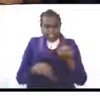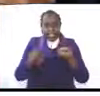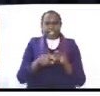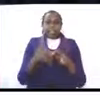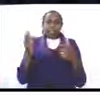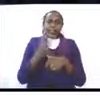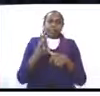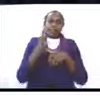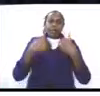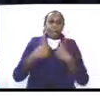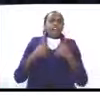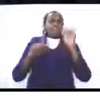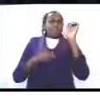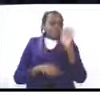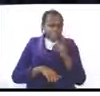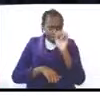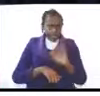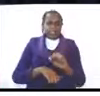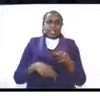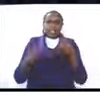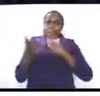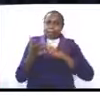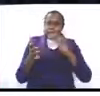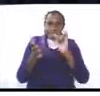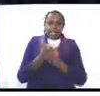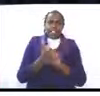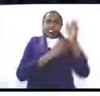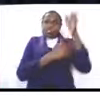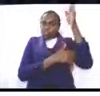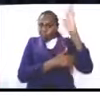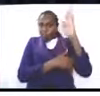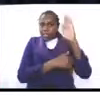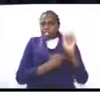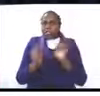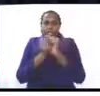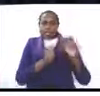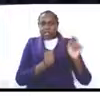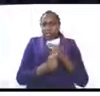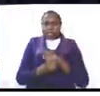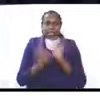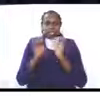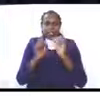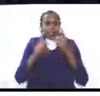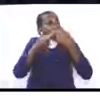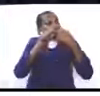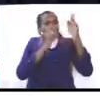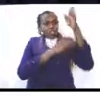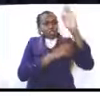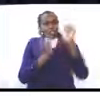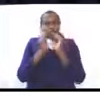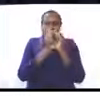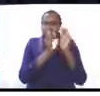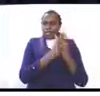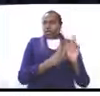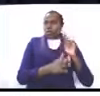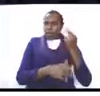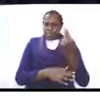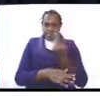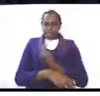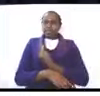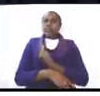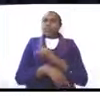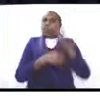changamoto zote tumepatana nazo, si kumaanisha Mungu hako pamoja nasi. Mungu ako pamoja nasi.